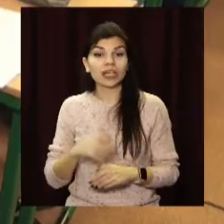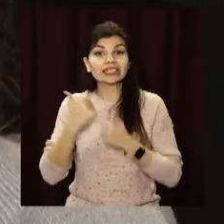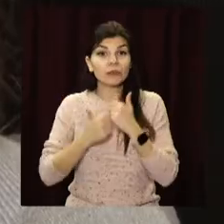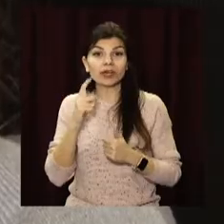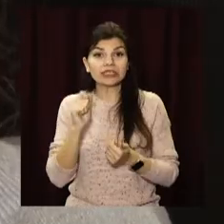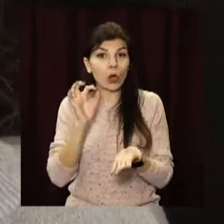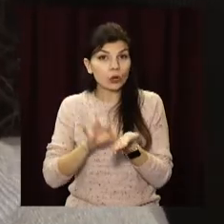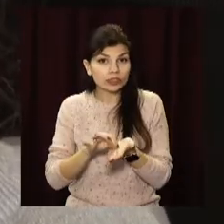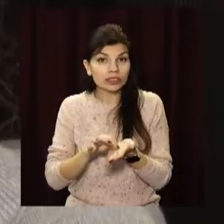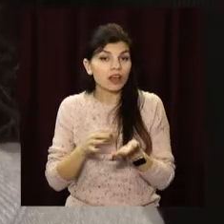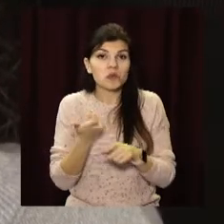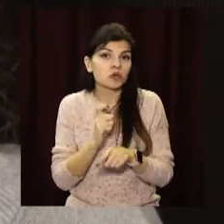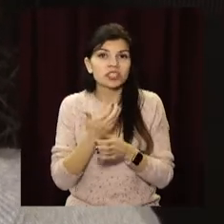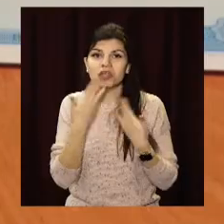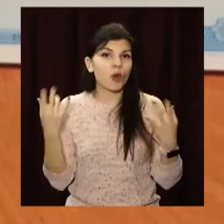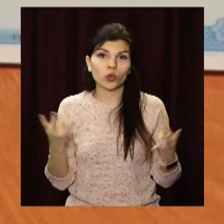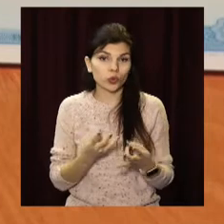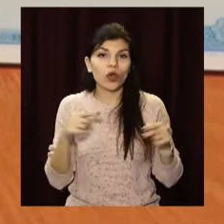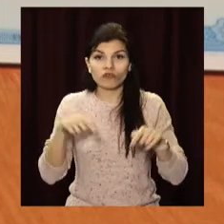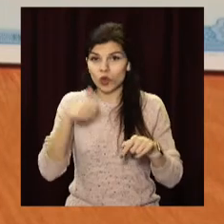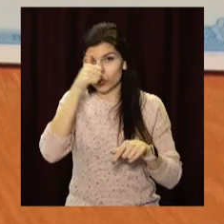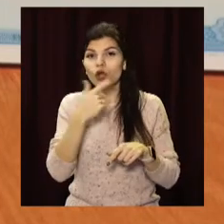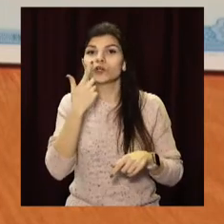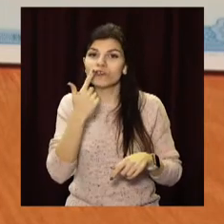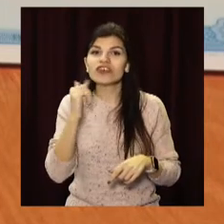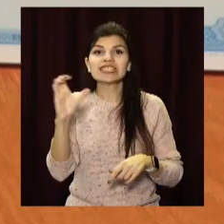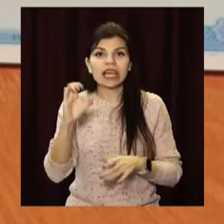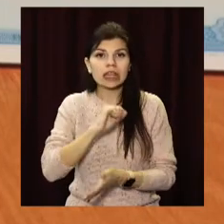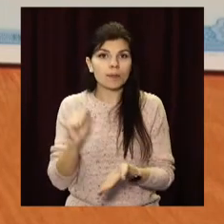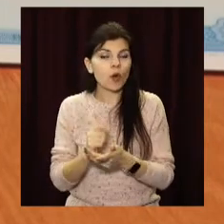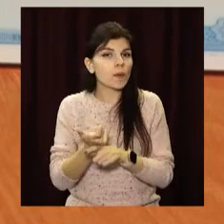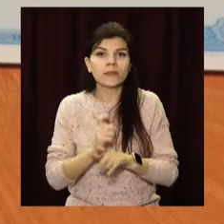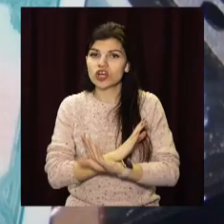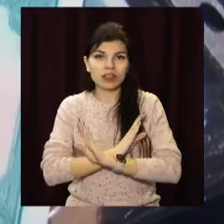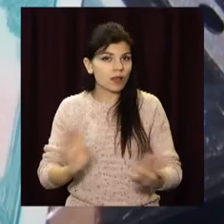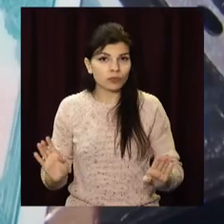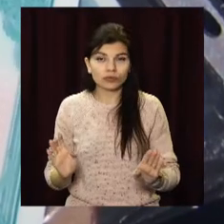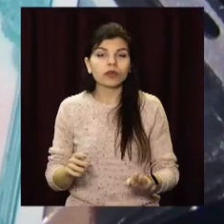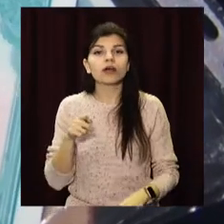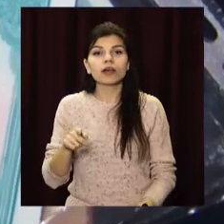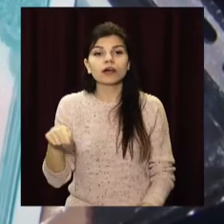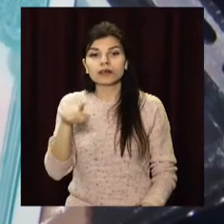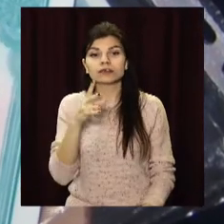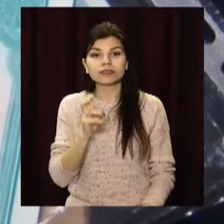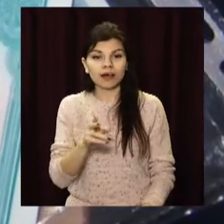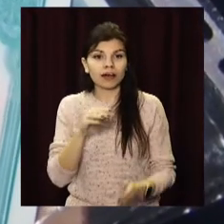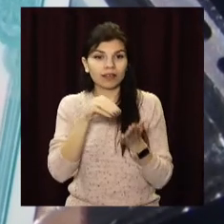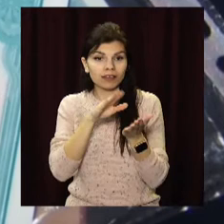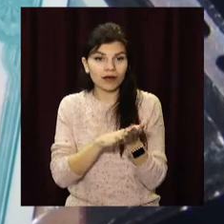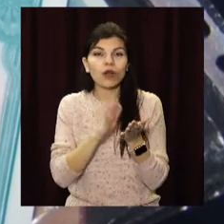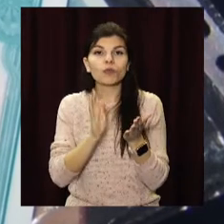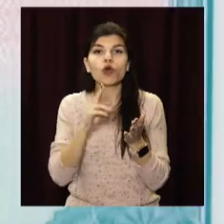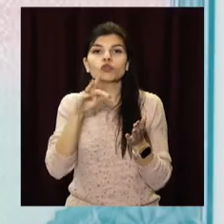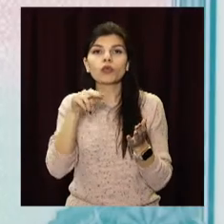Змагатися за оцінки більше немає потреби. З цього року червоних та синіх дипломів більше не буде. Відзнаки студентів заноситимуться хіба що